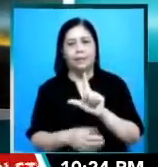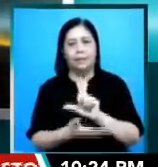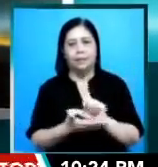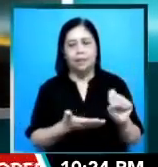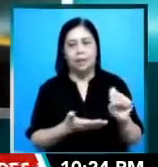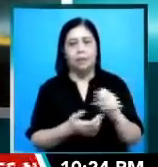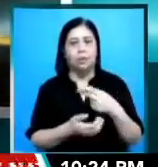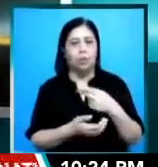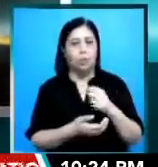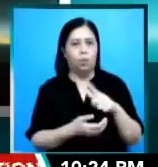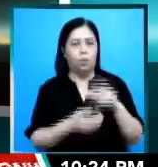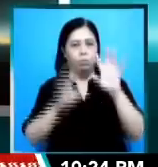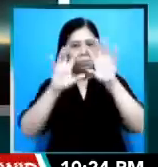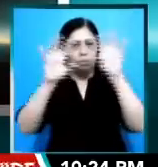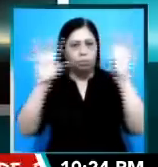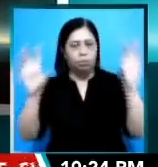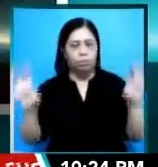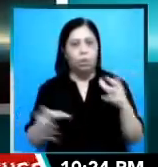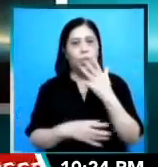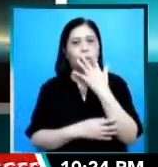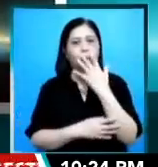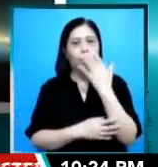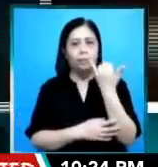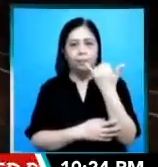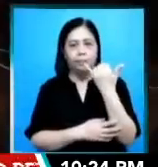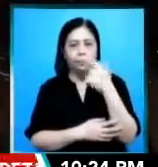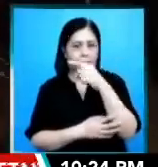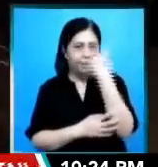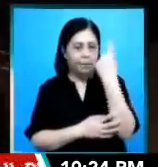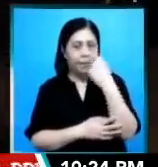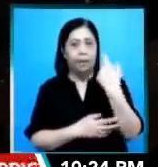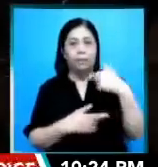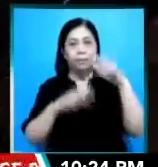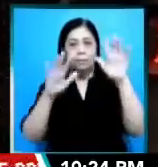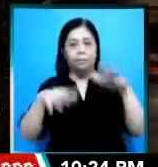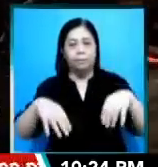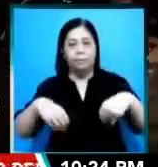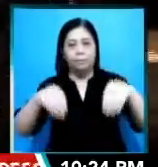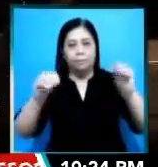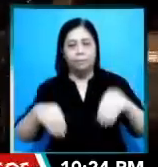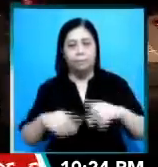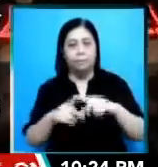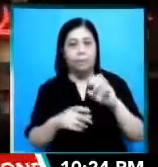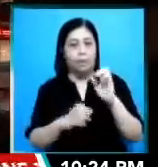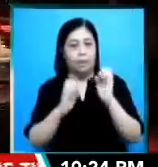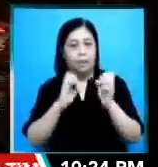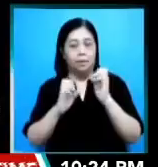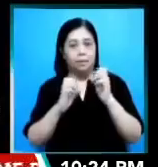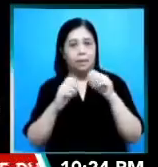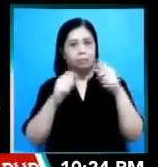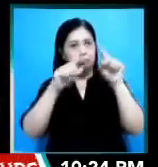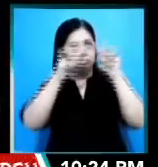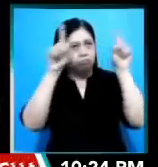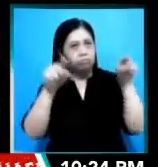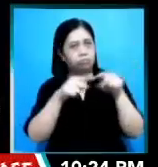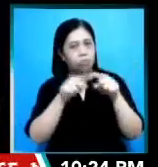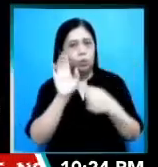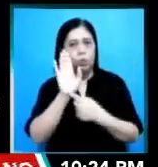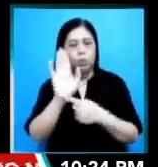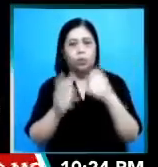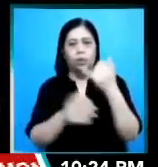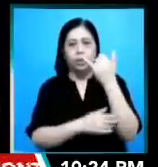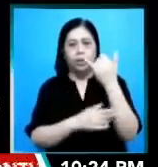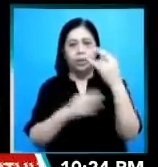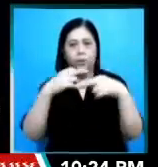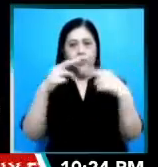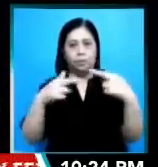pinalamutian pa ng mga kulay dilaw at itim na tela. Sa EDSA, ilang electronic billboard din ang nag-display ng yellow ribbon at mensahe